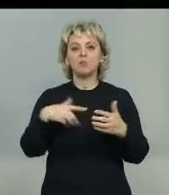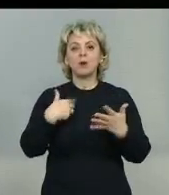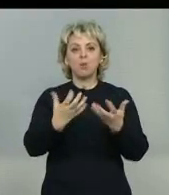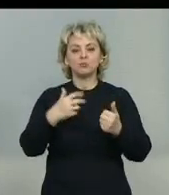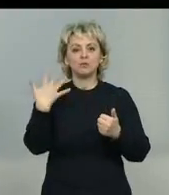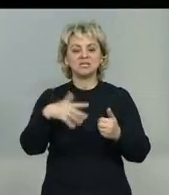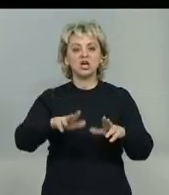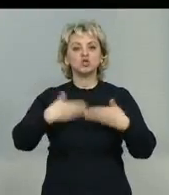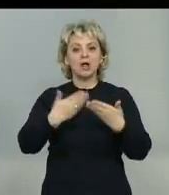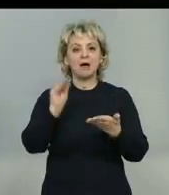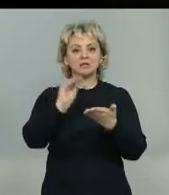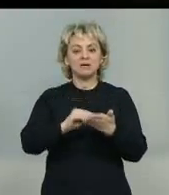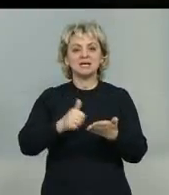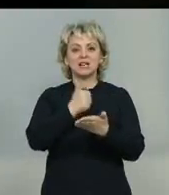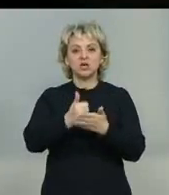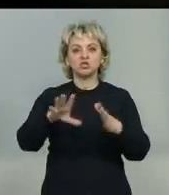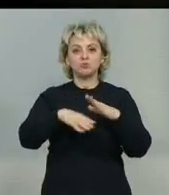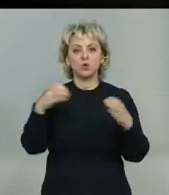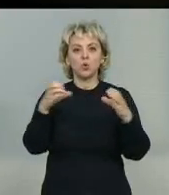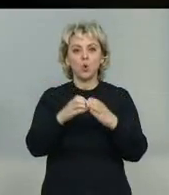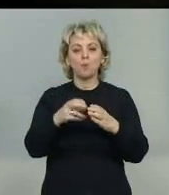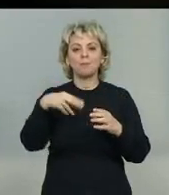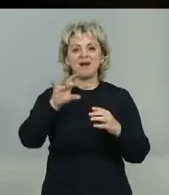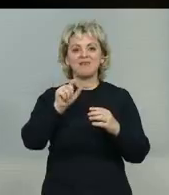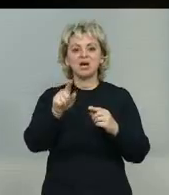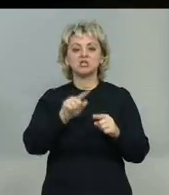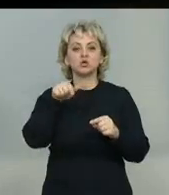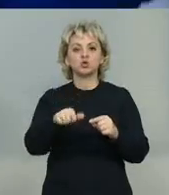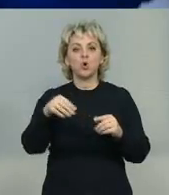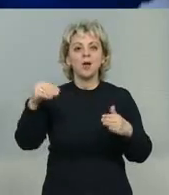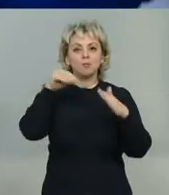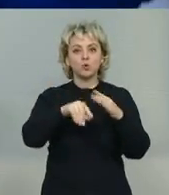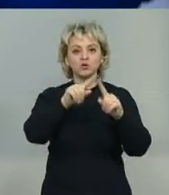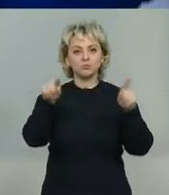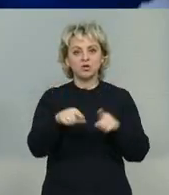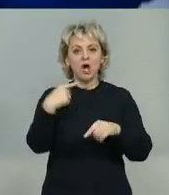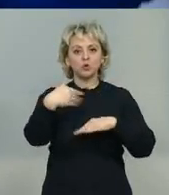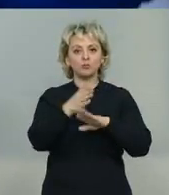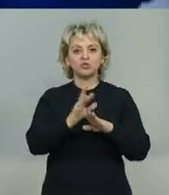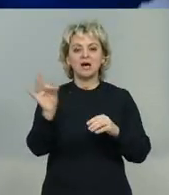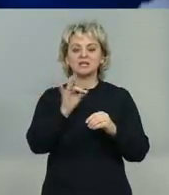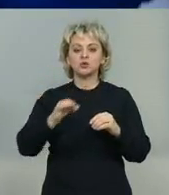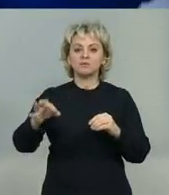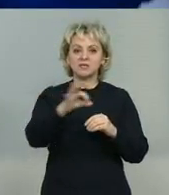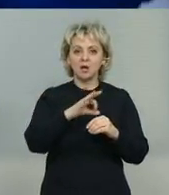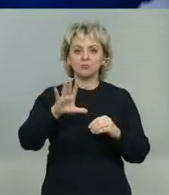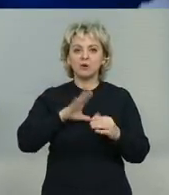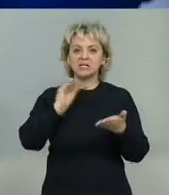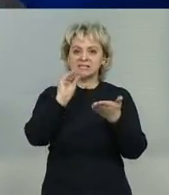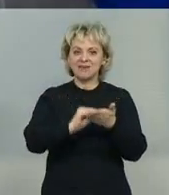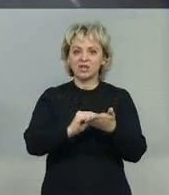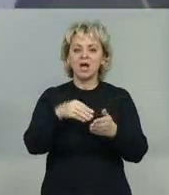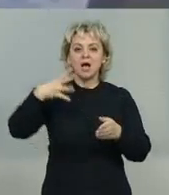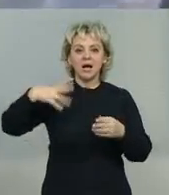жалоб. Отметил глава Донского избиркома и провокацию. Якобы вброс бюллетени на одном из участков Ростовской области